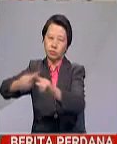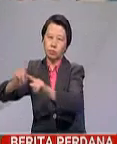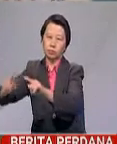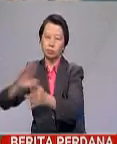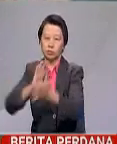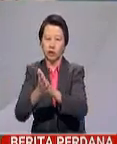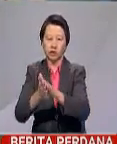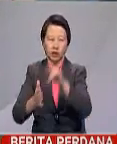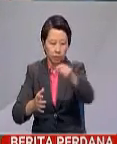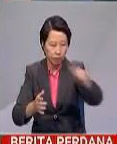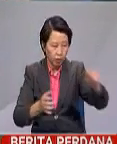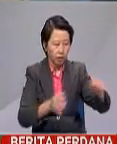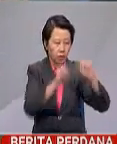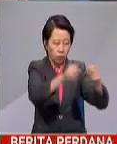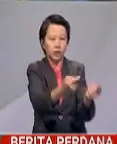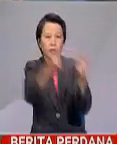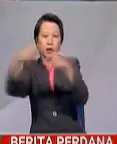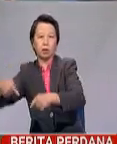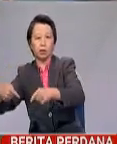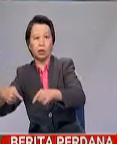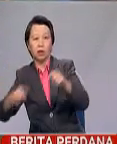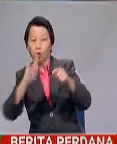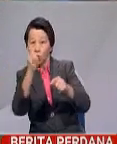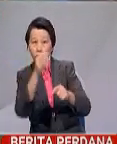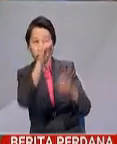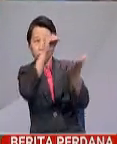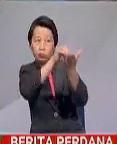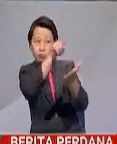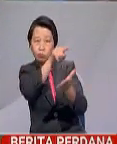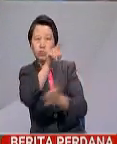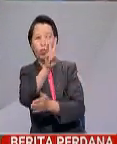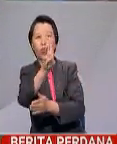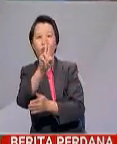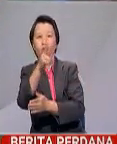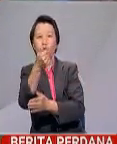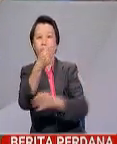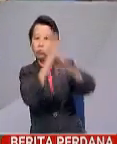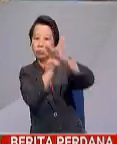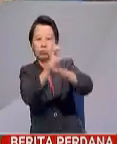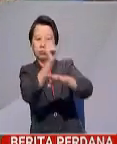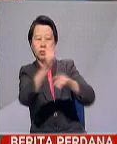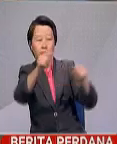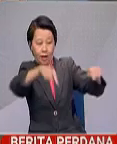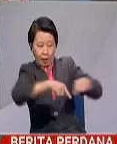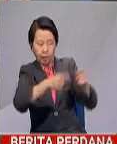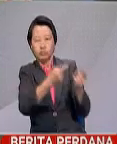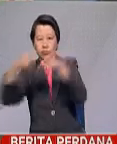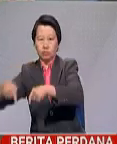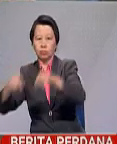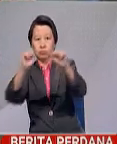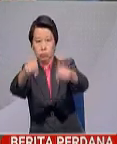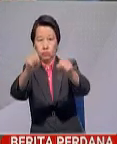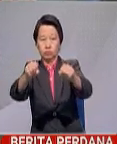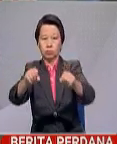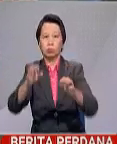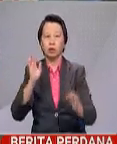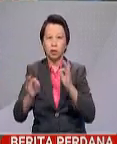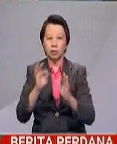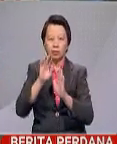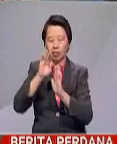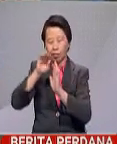supaya mereka datang. So, saya rasa kalau terjejas sedikit ataupun mungkin